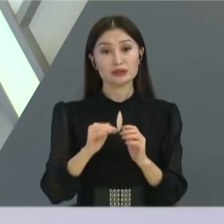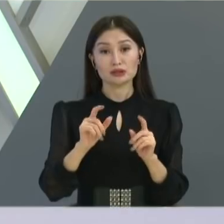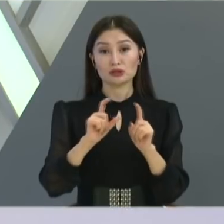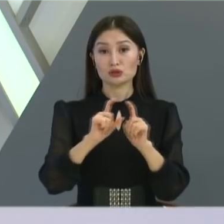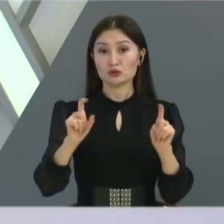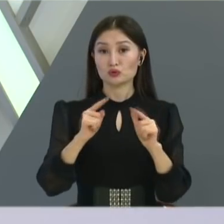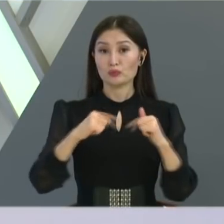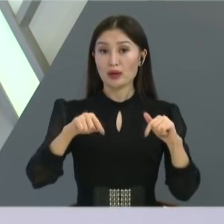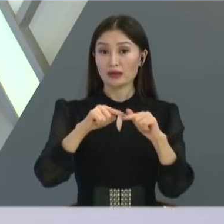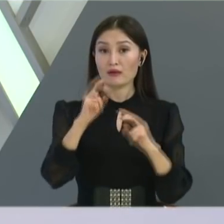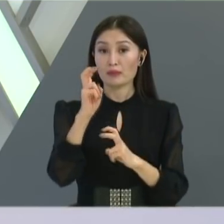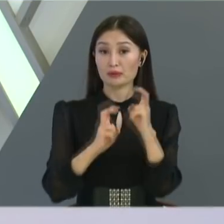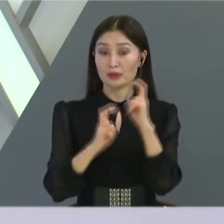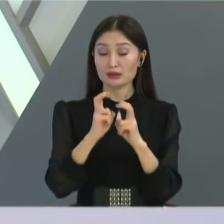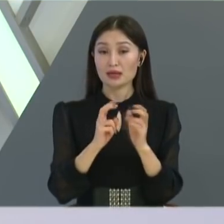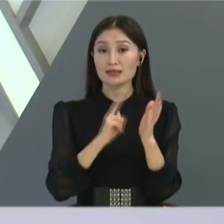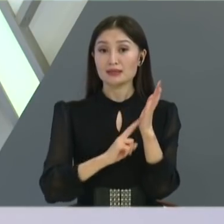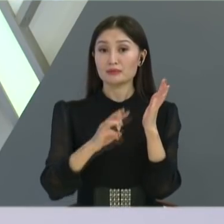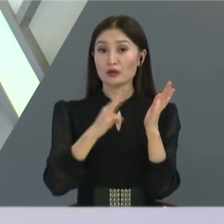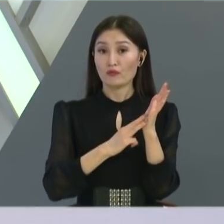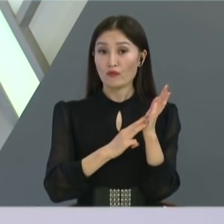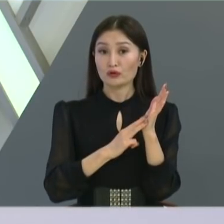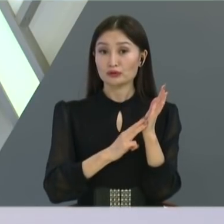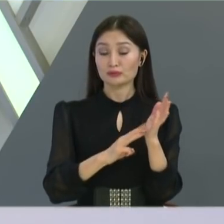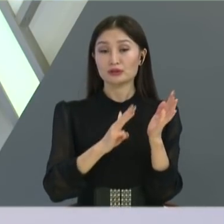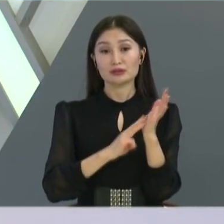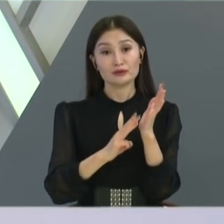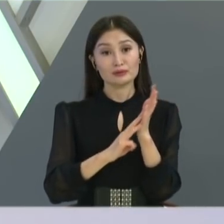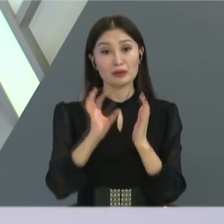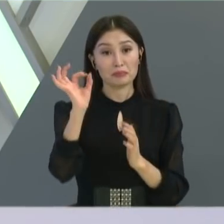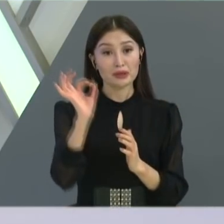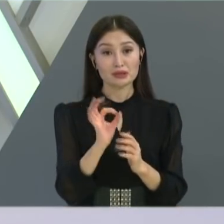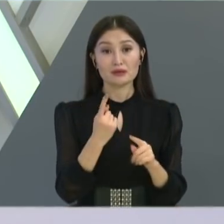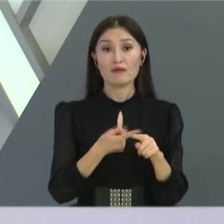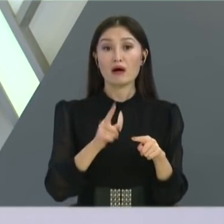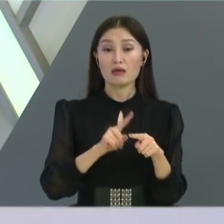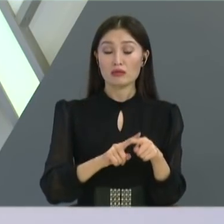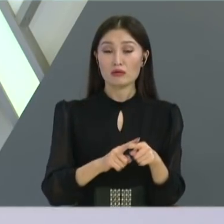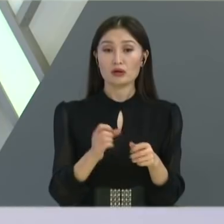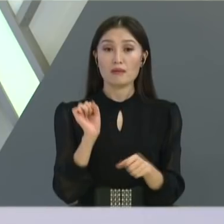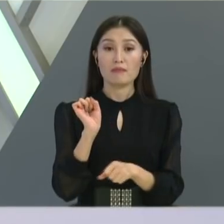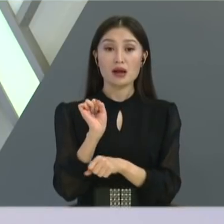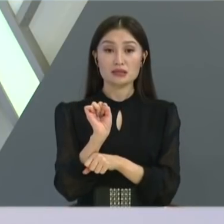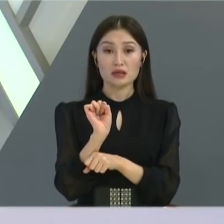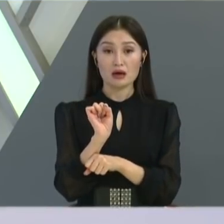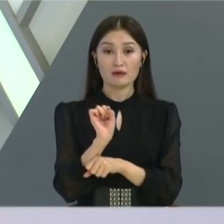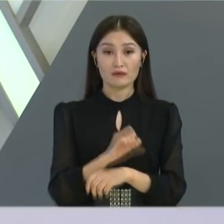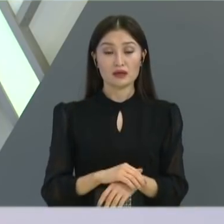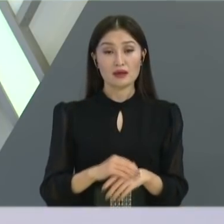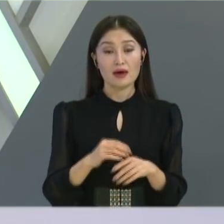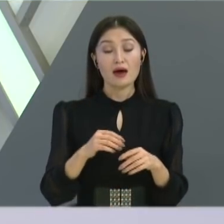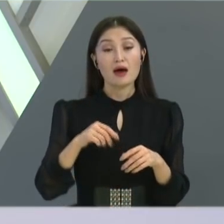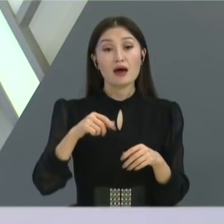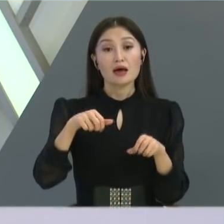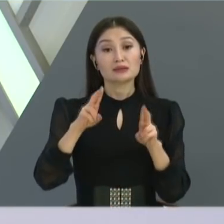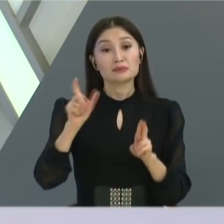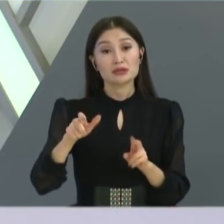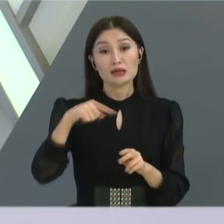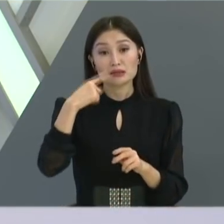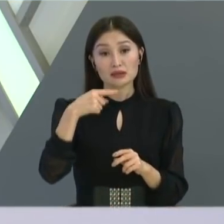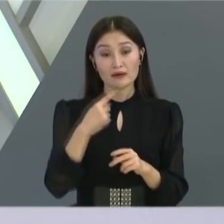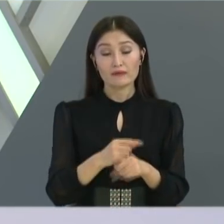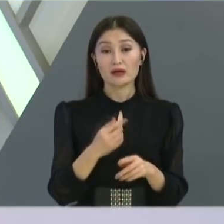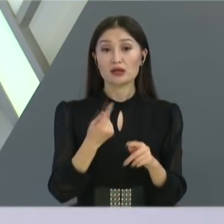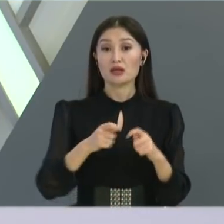субъектов предпринимательства, 70-80% из которых сейчас простаивают. Эксперты отмечают, что такая